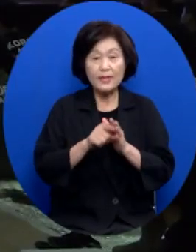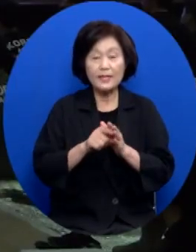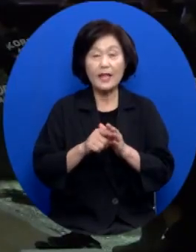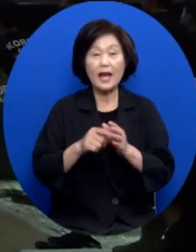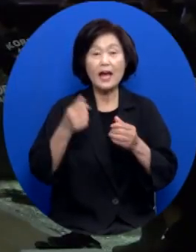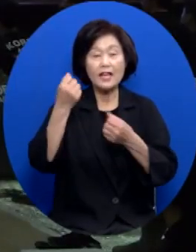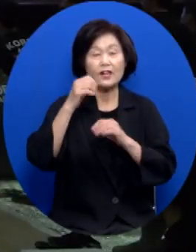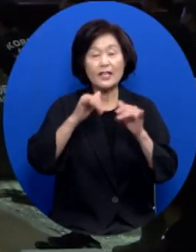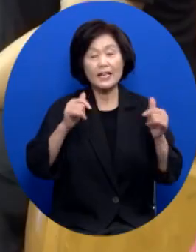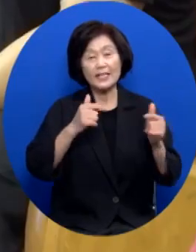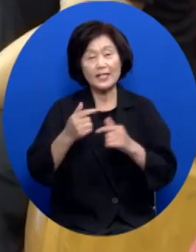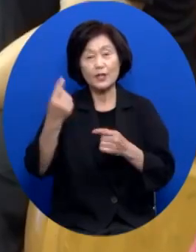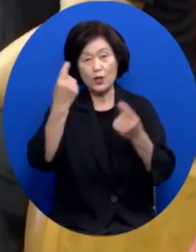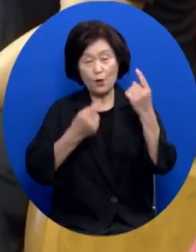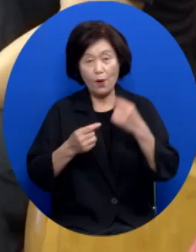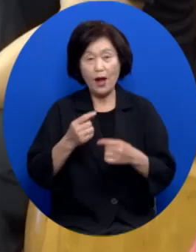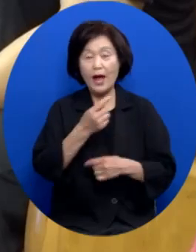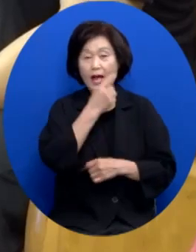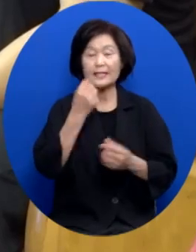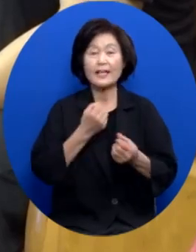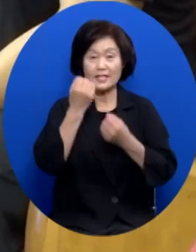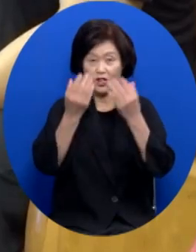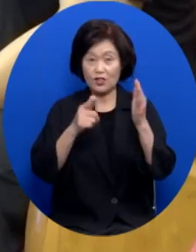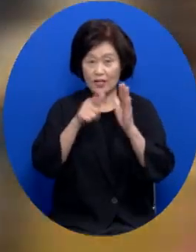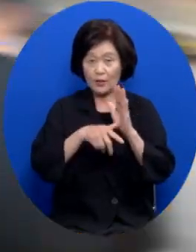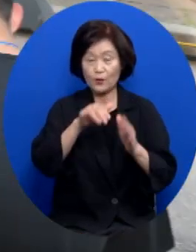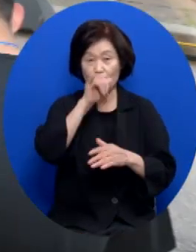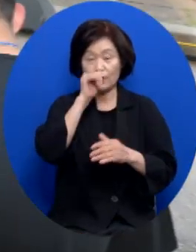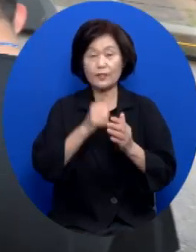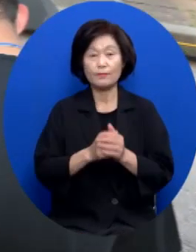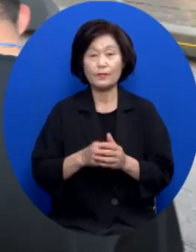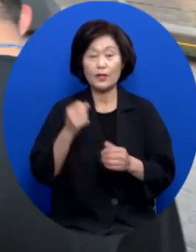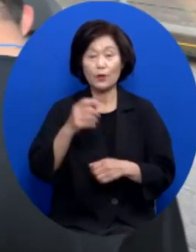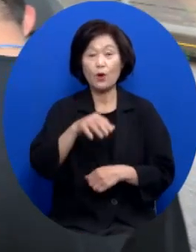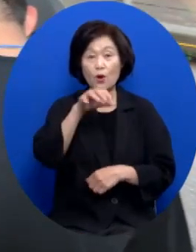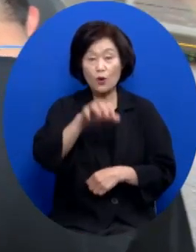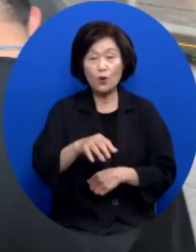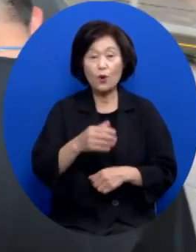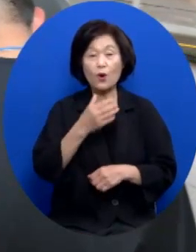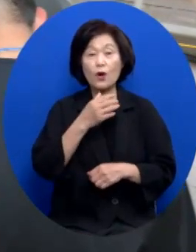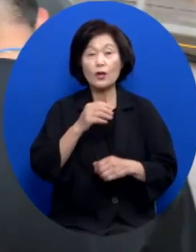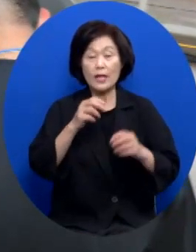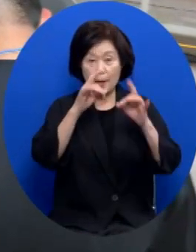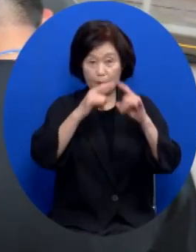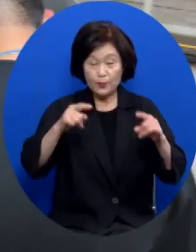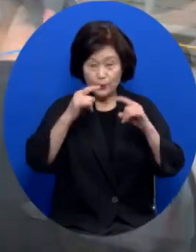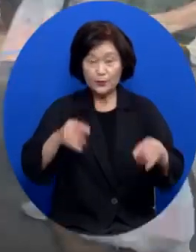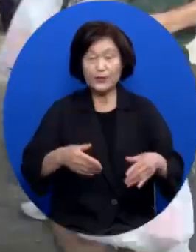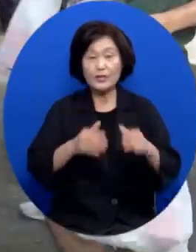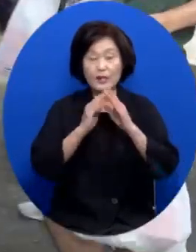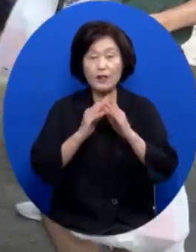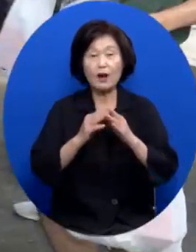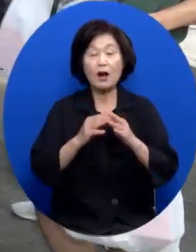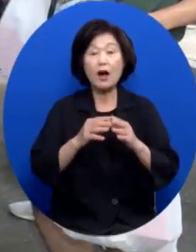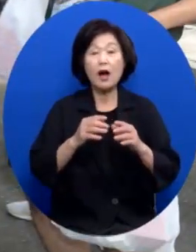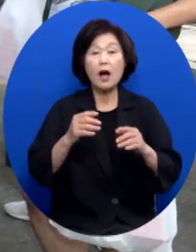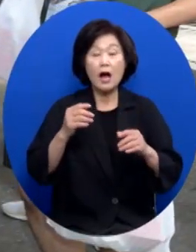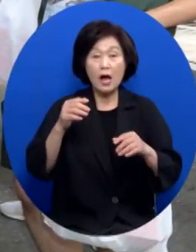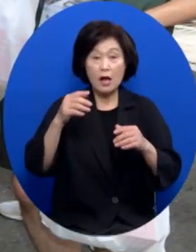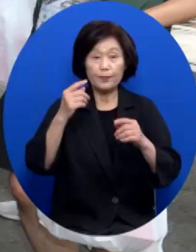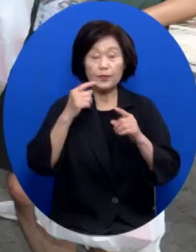간증을 전했습니다. 또 결연축제 시간엔 전국 거점교회 홍보부스를 설치해 출석교회가 없는